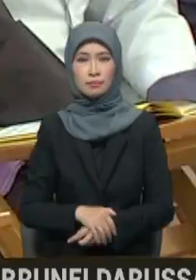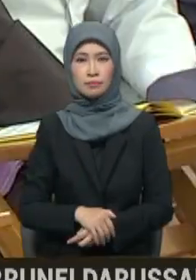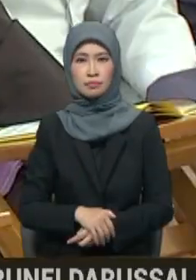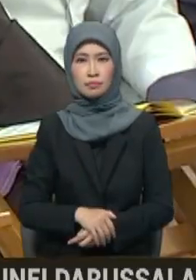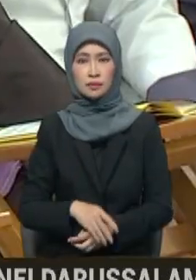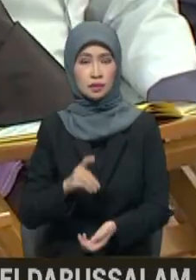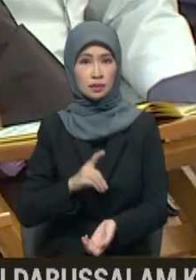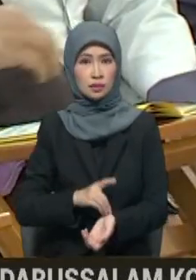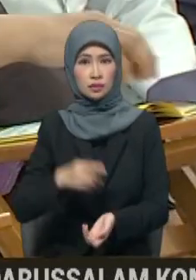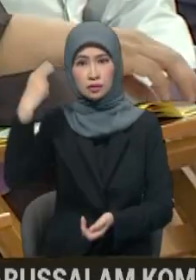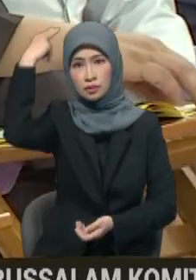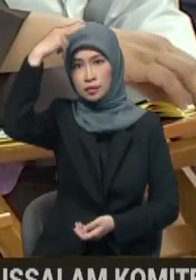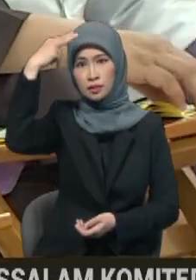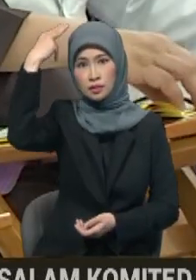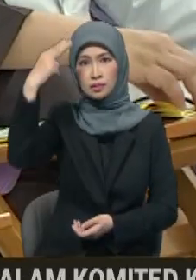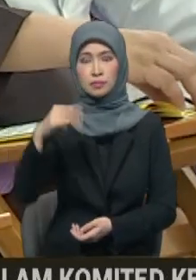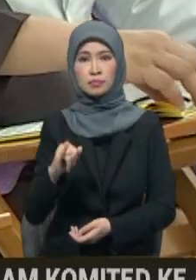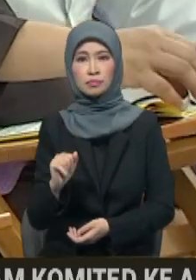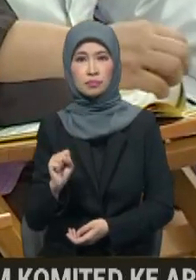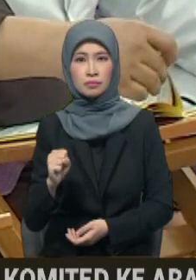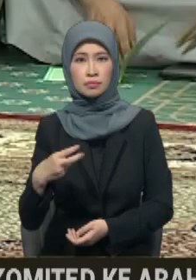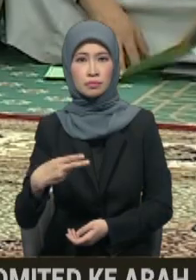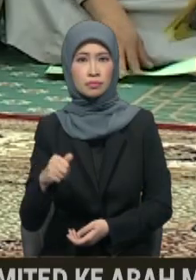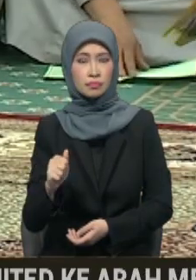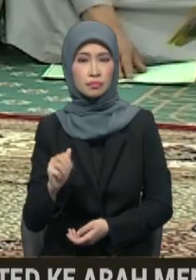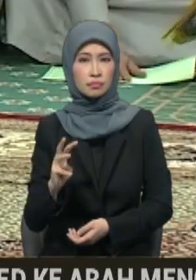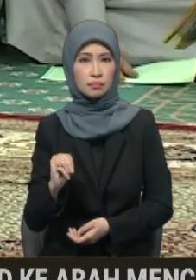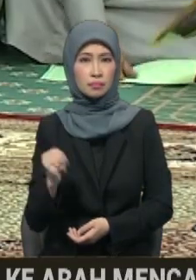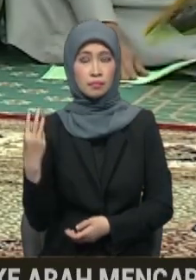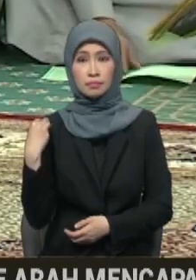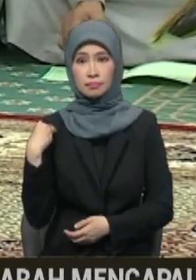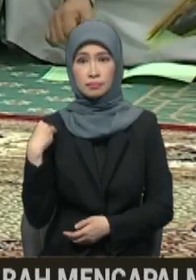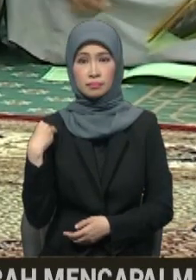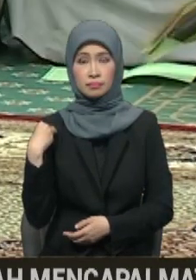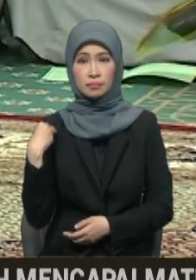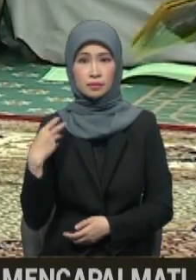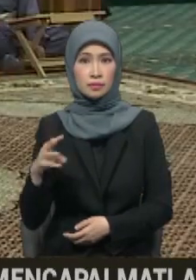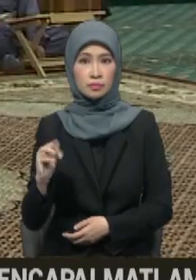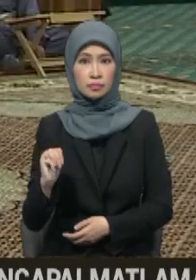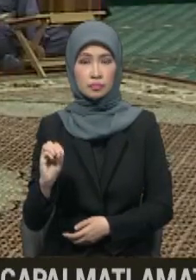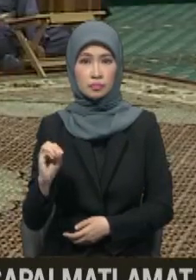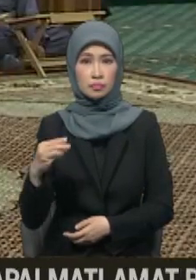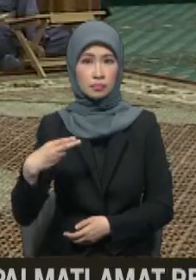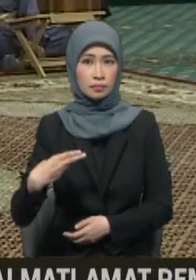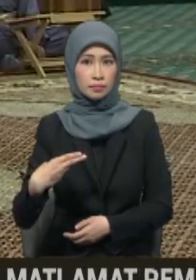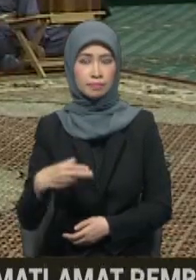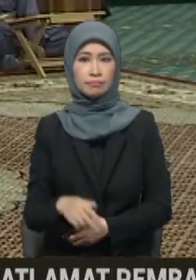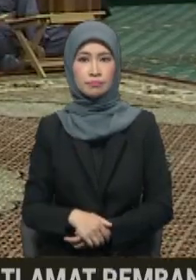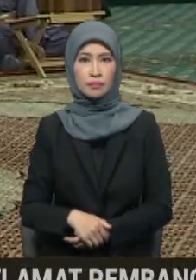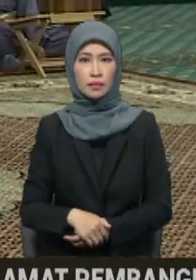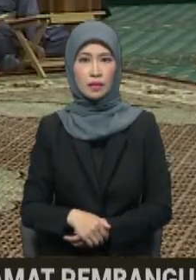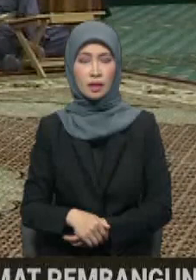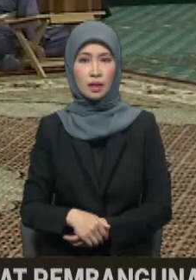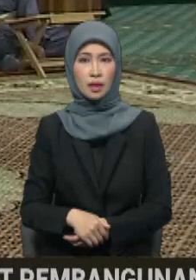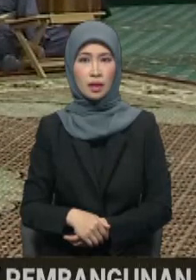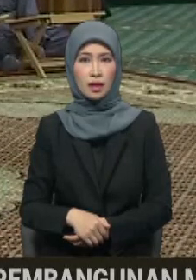Haj Mohamad hisamin Haji Jafar menteri kesihatan Majlis diselajurkan dengan penyampaian Derma kepada 11 anak yatim